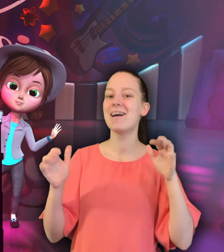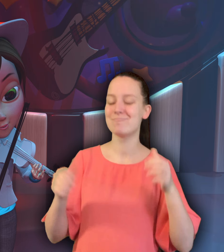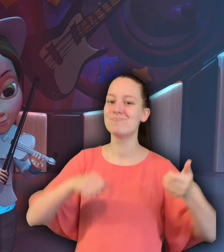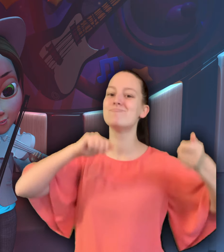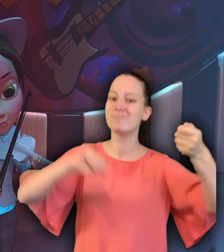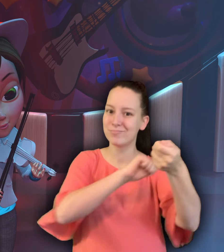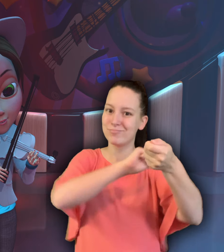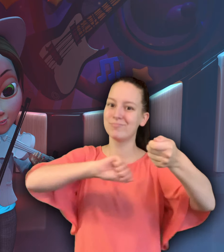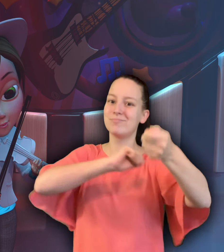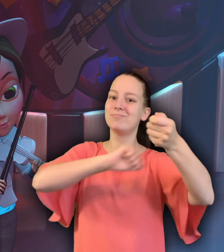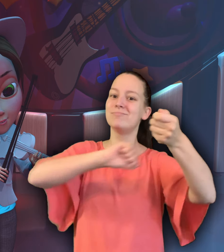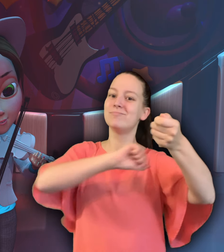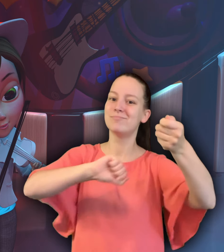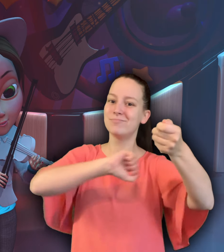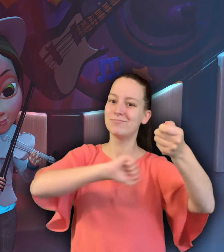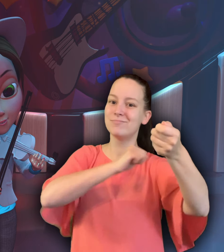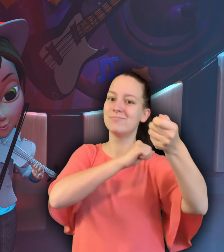み